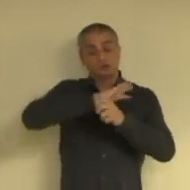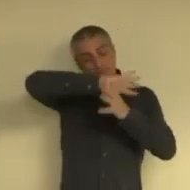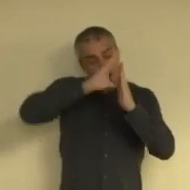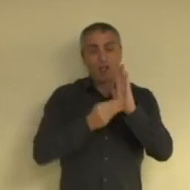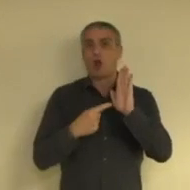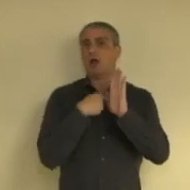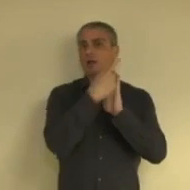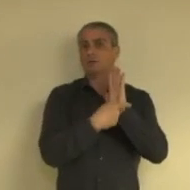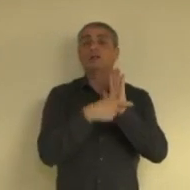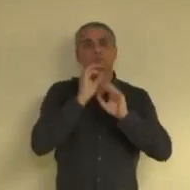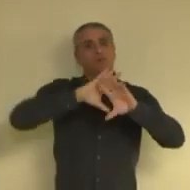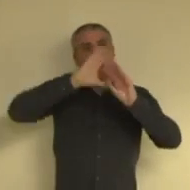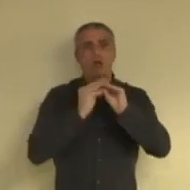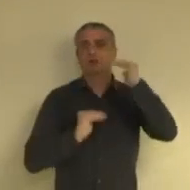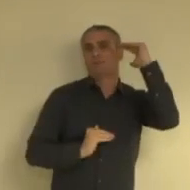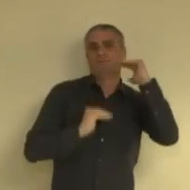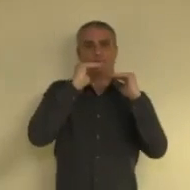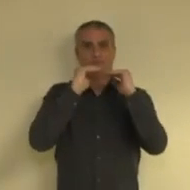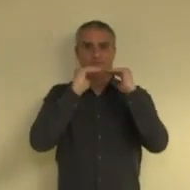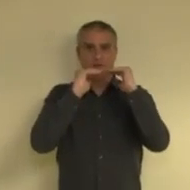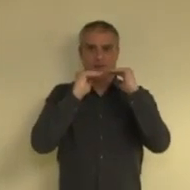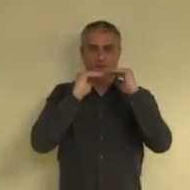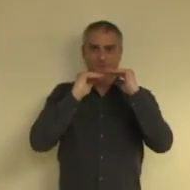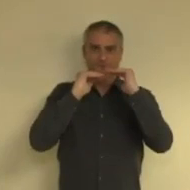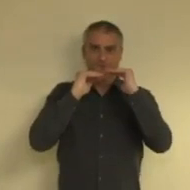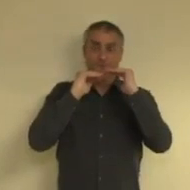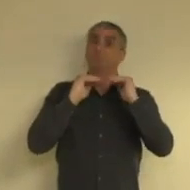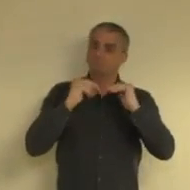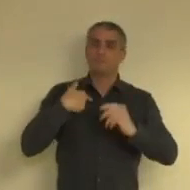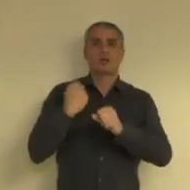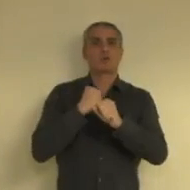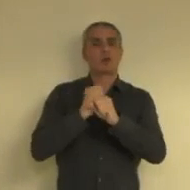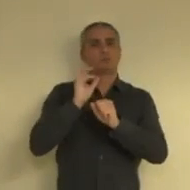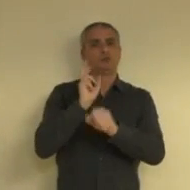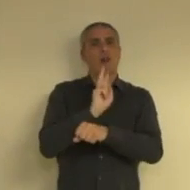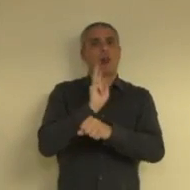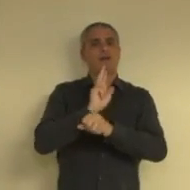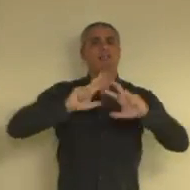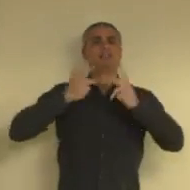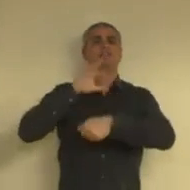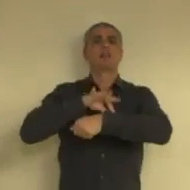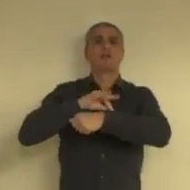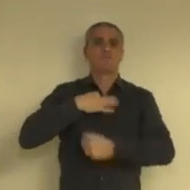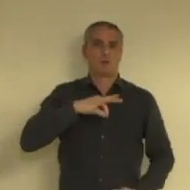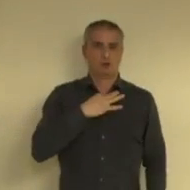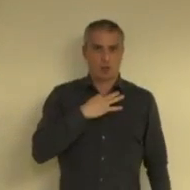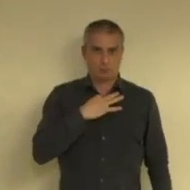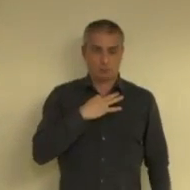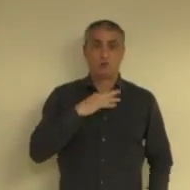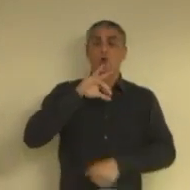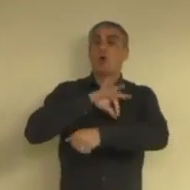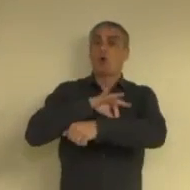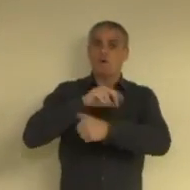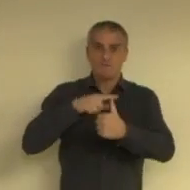זה כדי להשלים את הפערים הללו. אנחנו פועלים למגן את צוותי הרפואה שלנו,